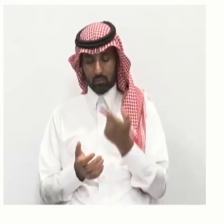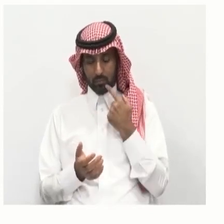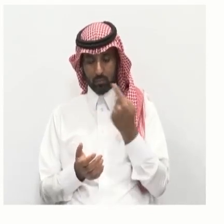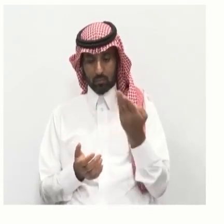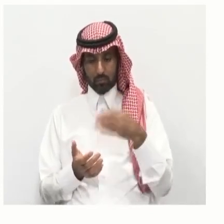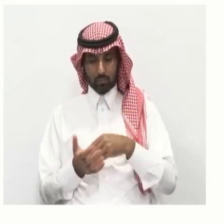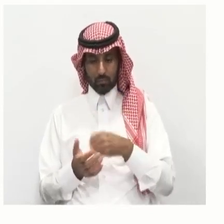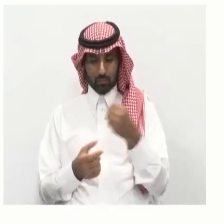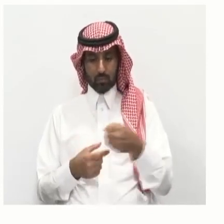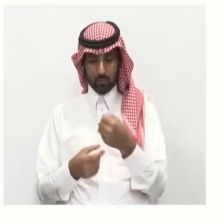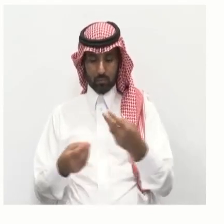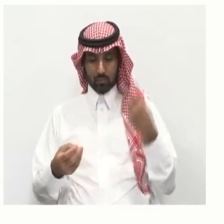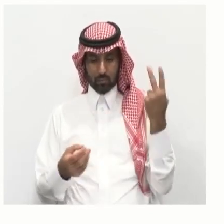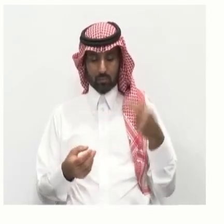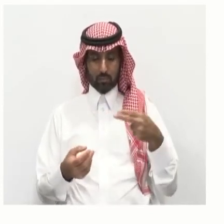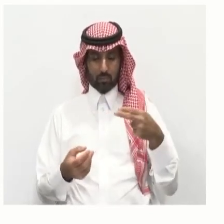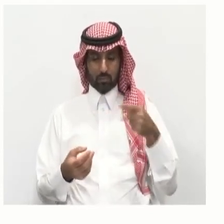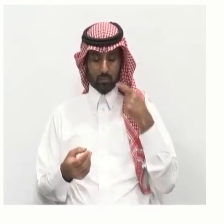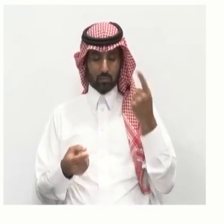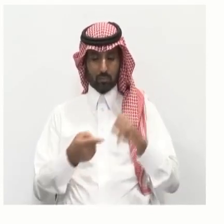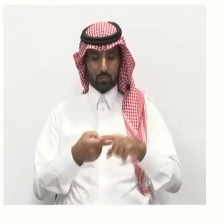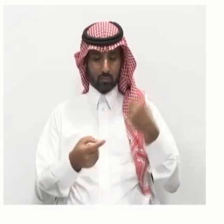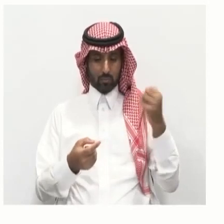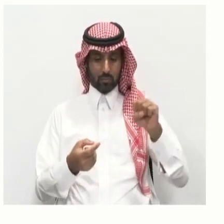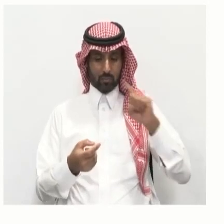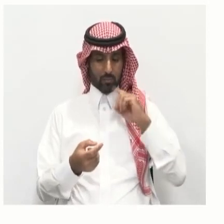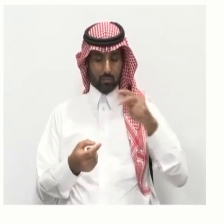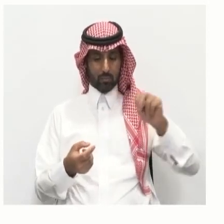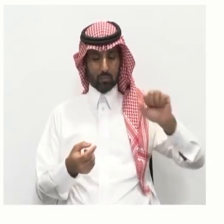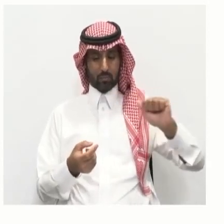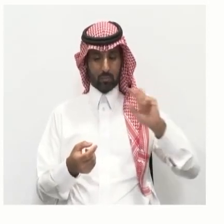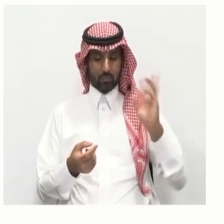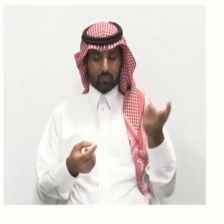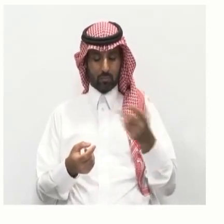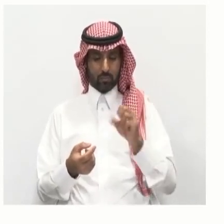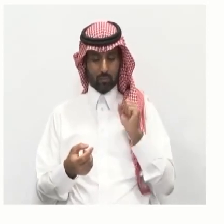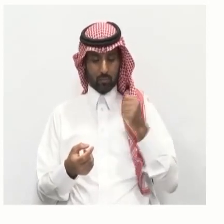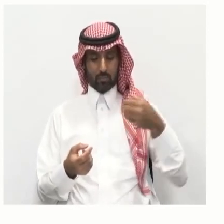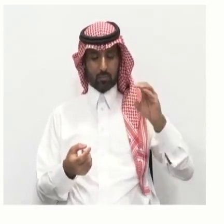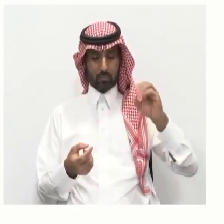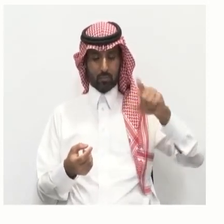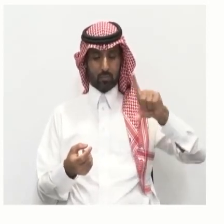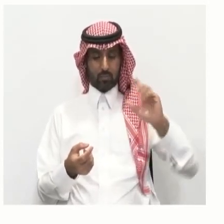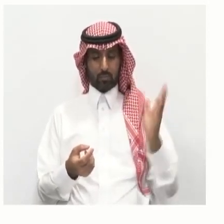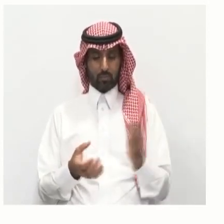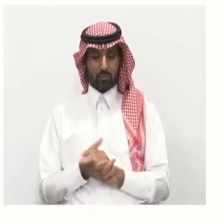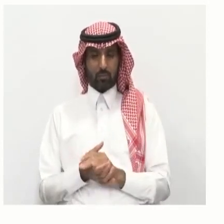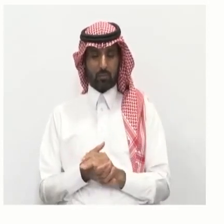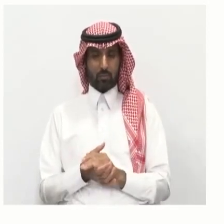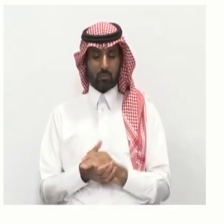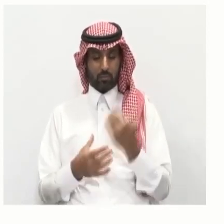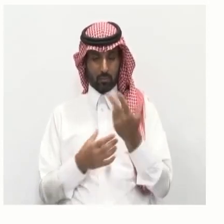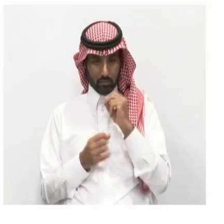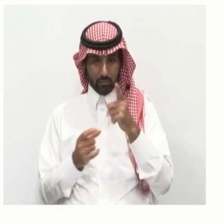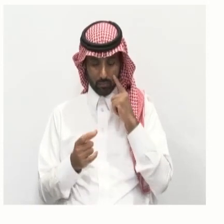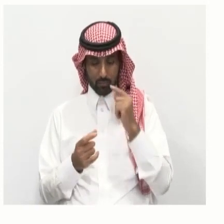عباره عن ايش عباره الاتش مع الاس والان اي ياخذ مين ياخذ الس ال لانه ياخذ الس